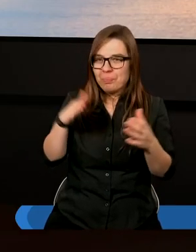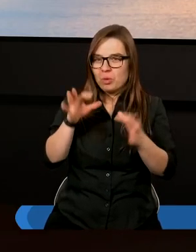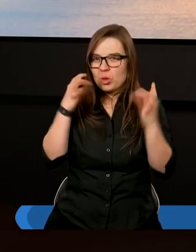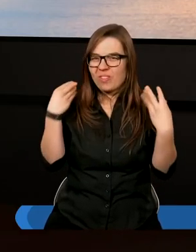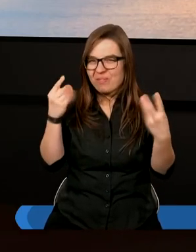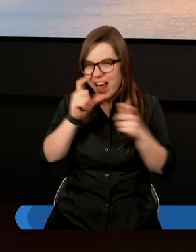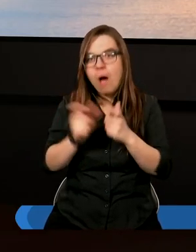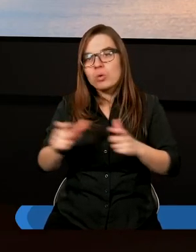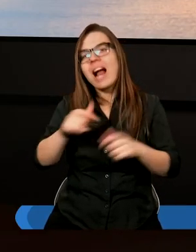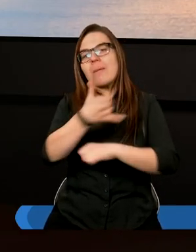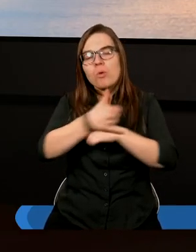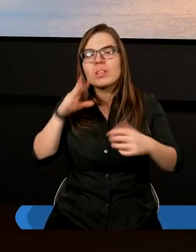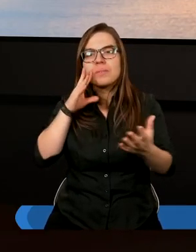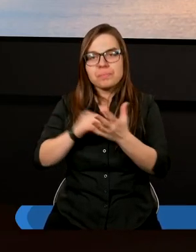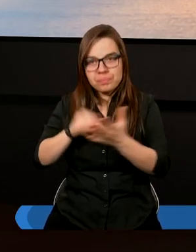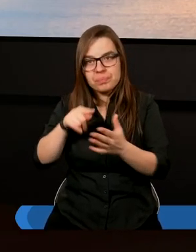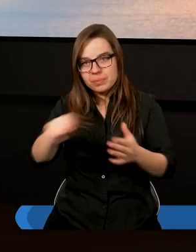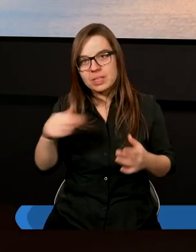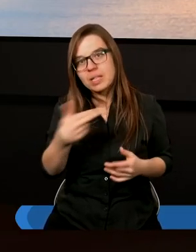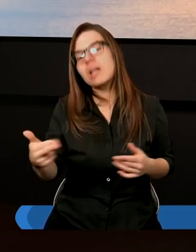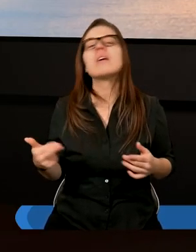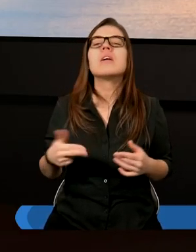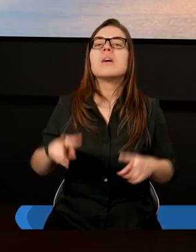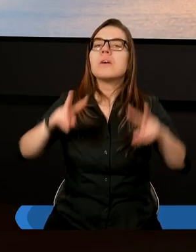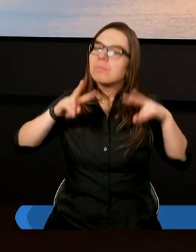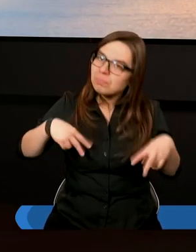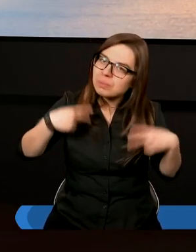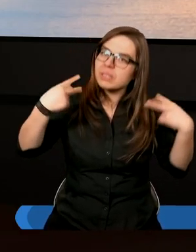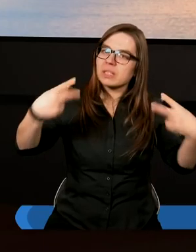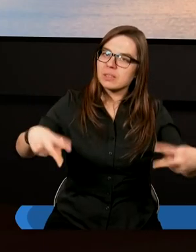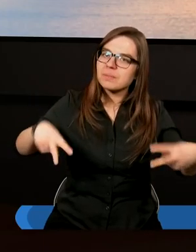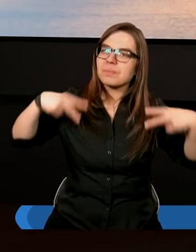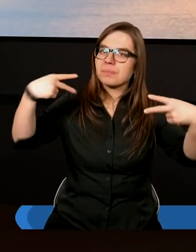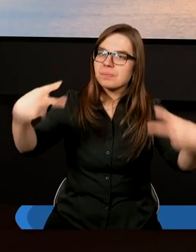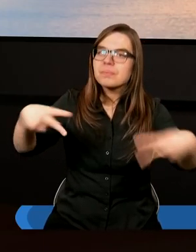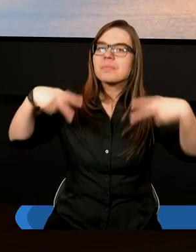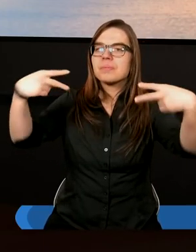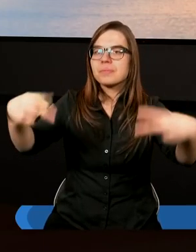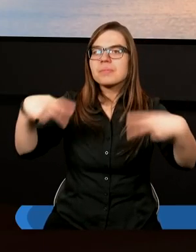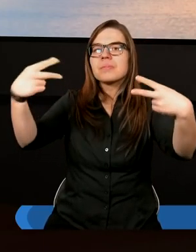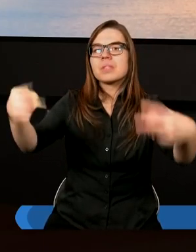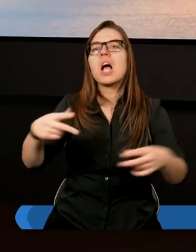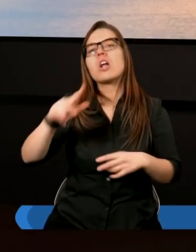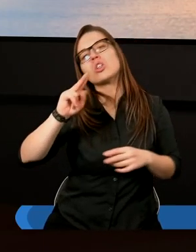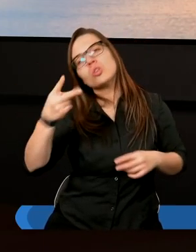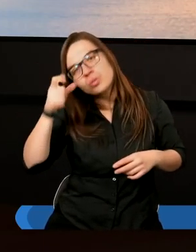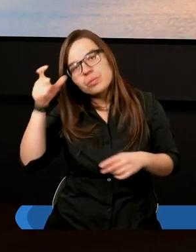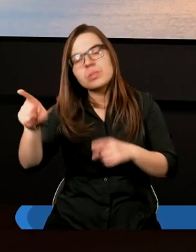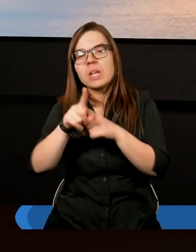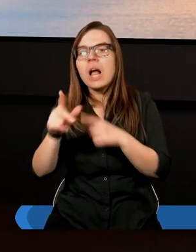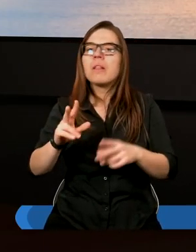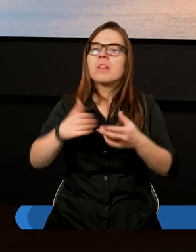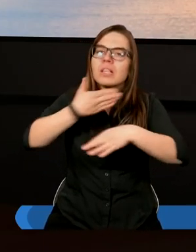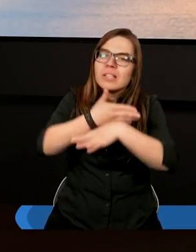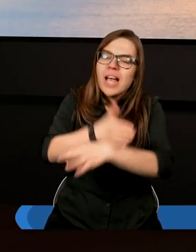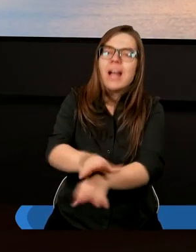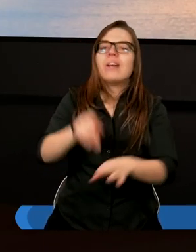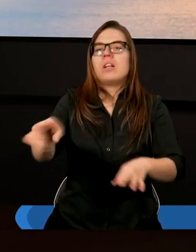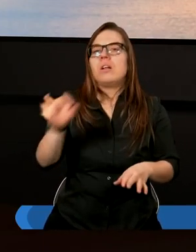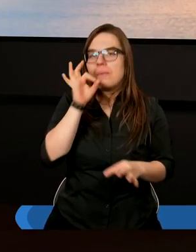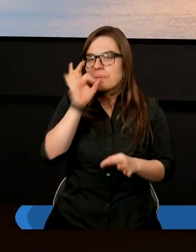no musimy też to przekazywać że również do drugiego człowieka powiedzieć ten